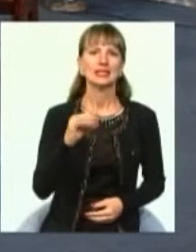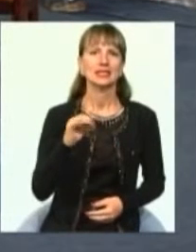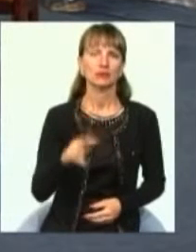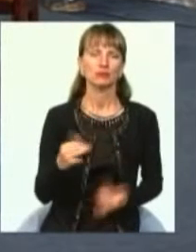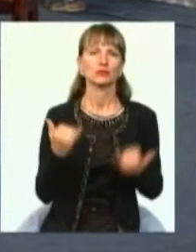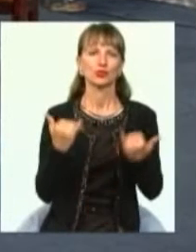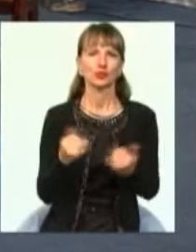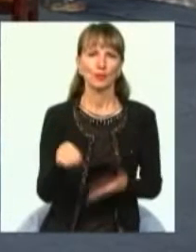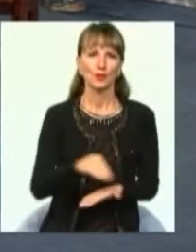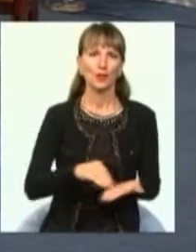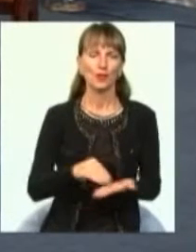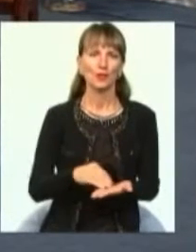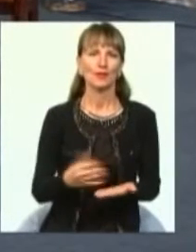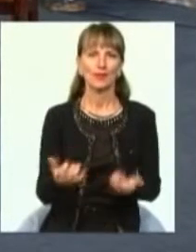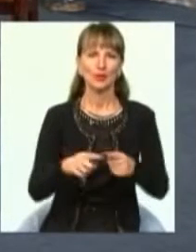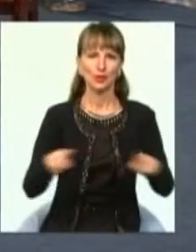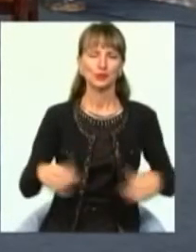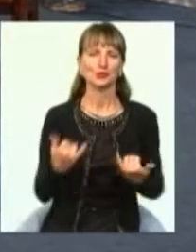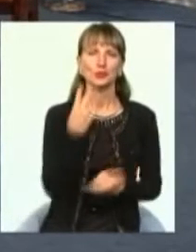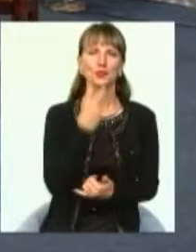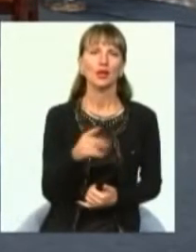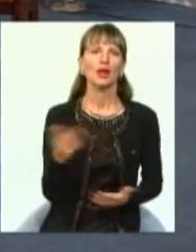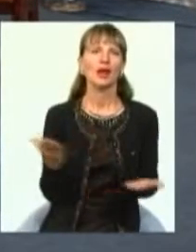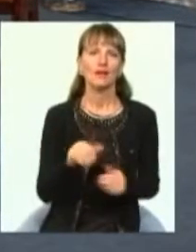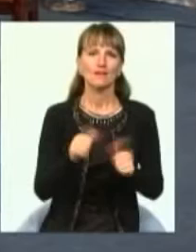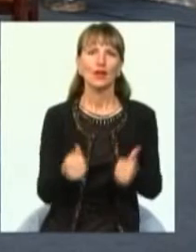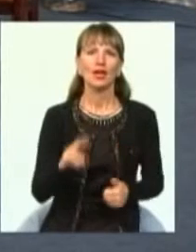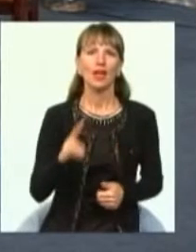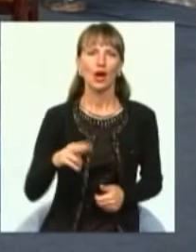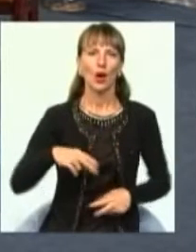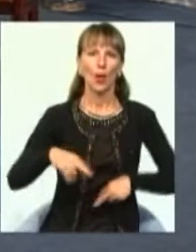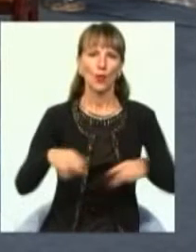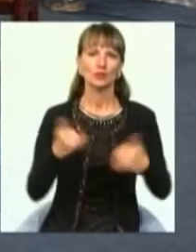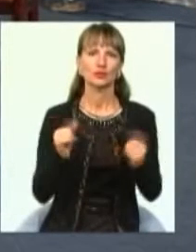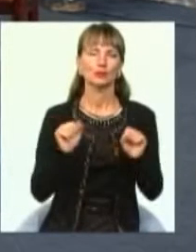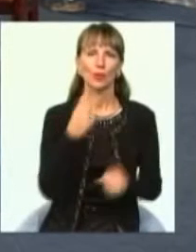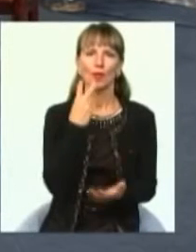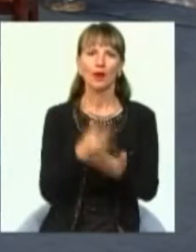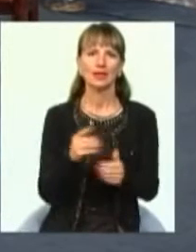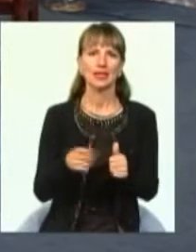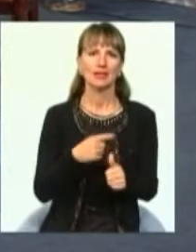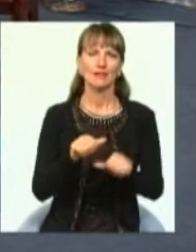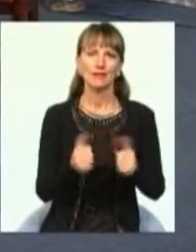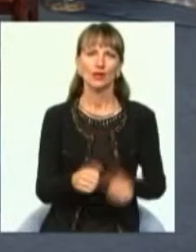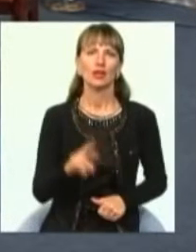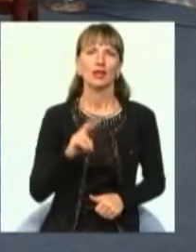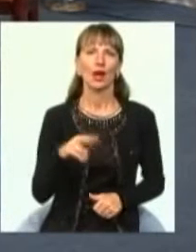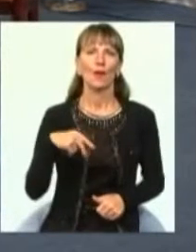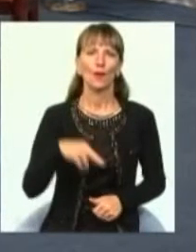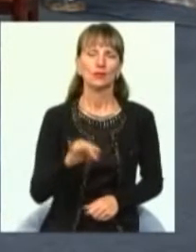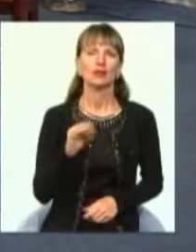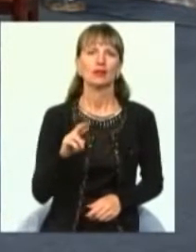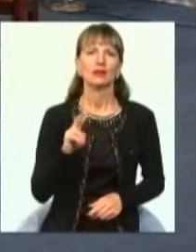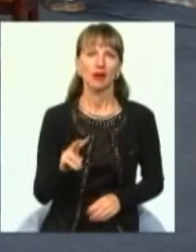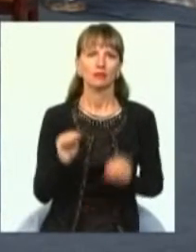цю шахову дошку і зараз подивимося, яка фігура як ходить. Тепер ти можеш показувати, називати фігуру і як вона ходить, і як вона